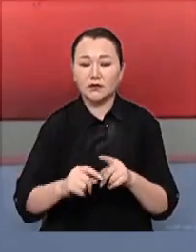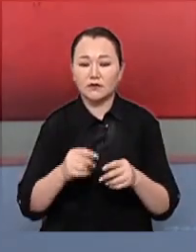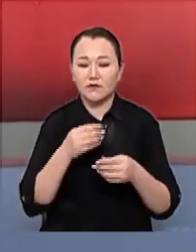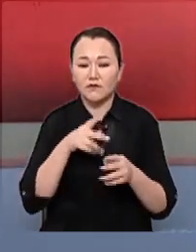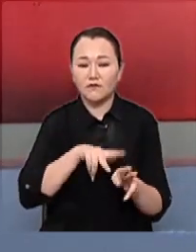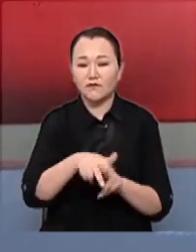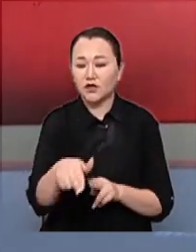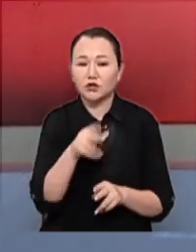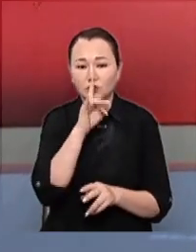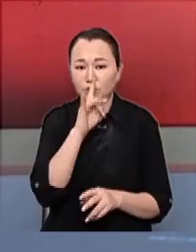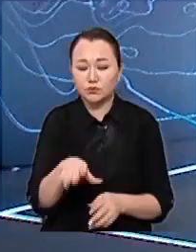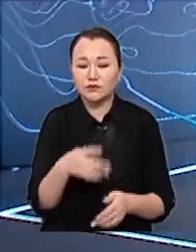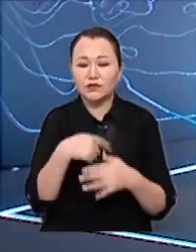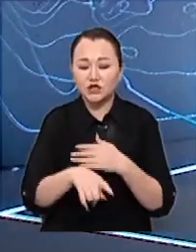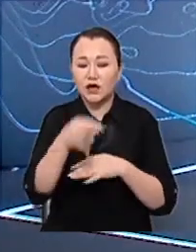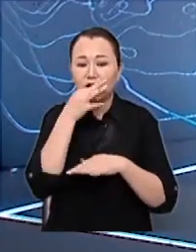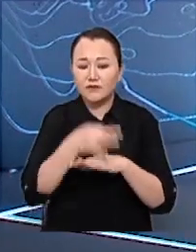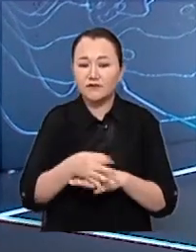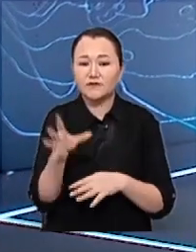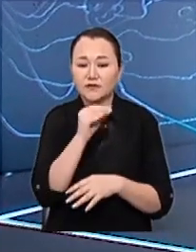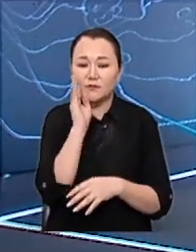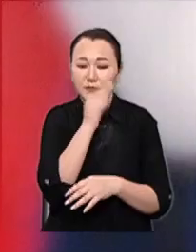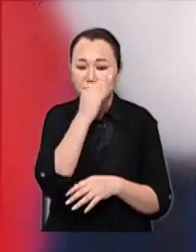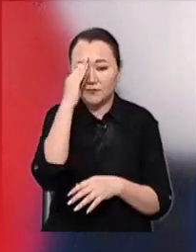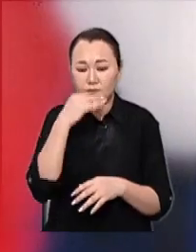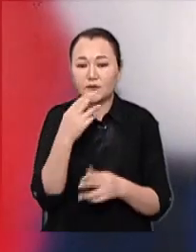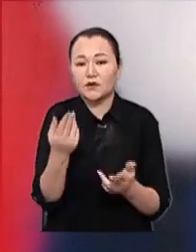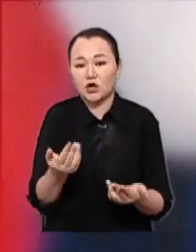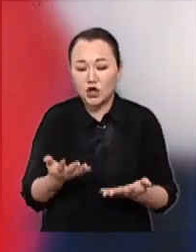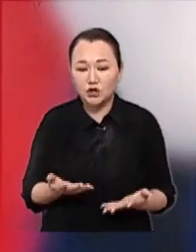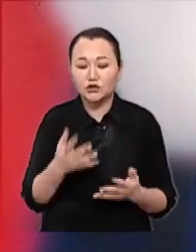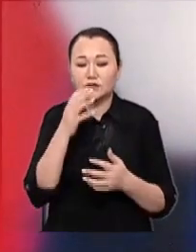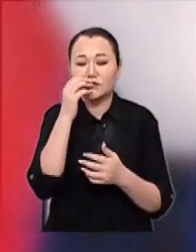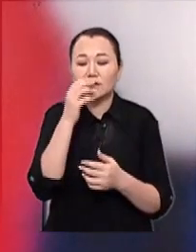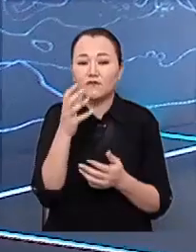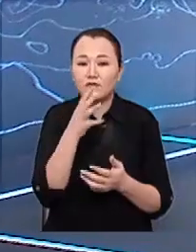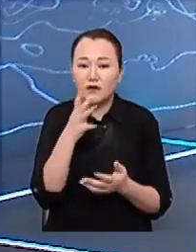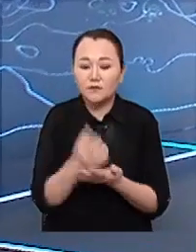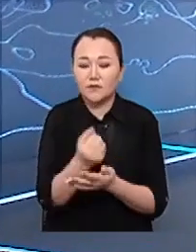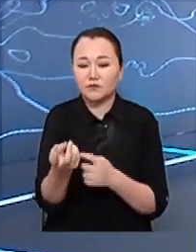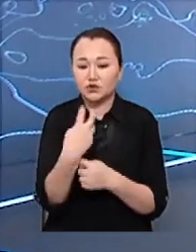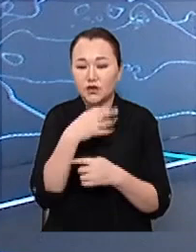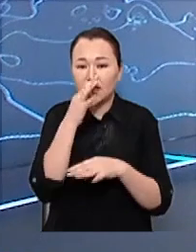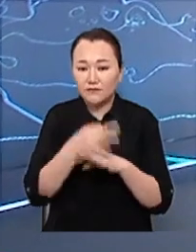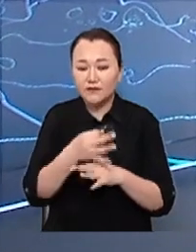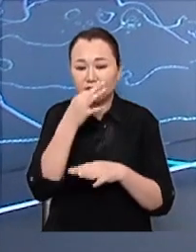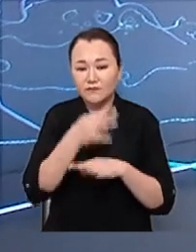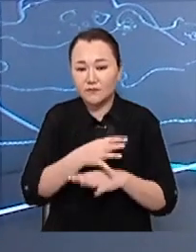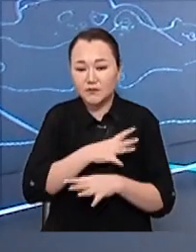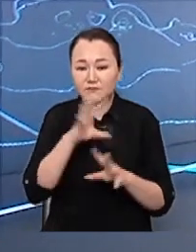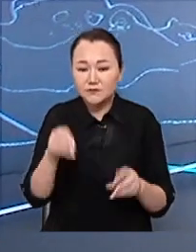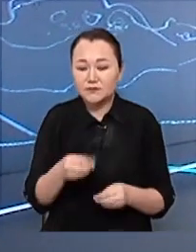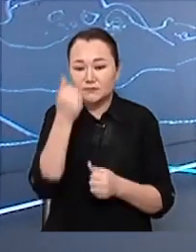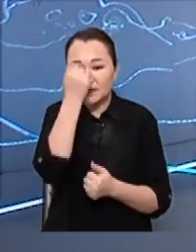келетін зияны болмайды. Демек жауапкершіліктің бәрі ата-анада. Әрине. Сапар мырза, уақыт тауып студиямызға келіп, сұрақтарымызға жауап бергеніңізге рахмет